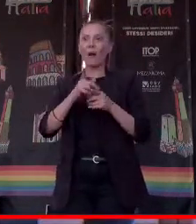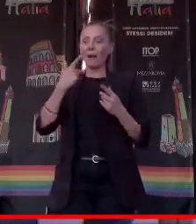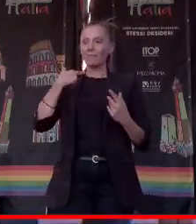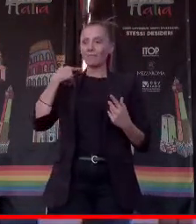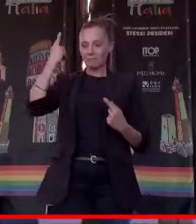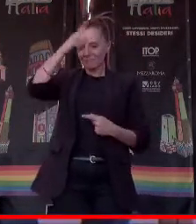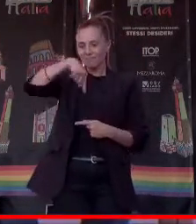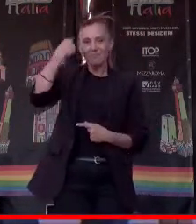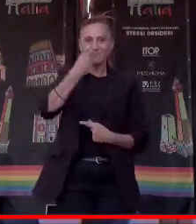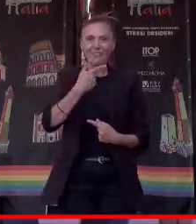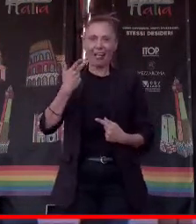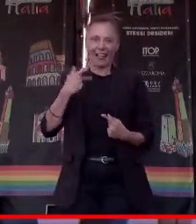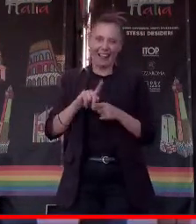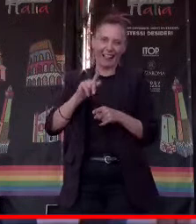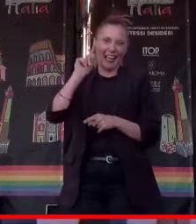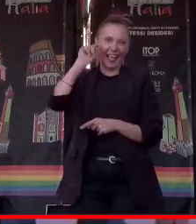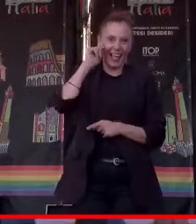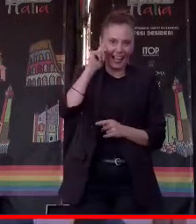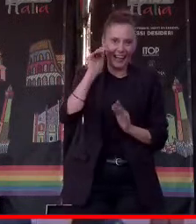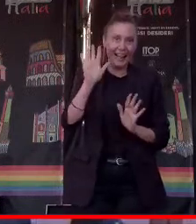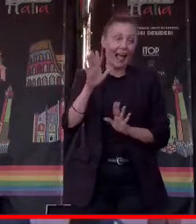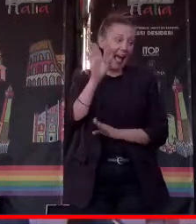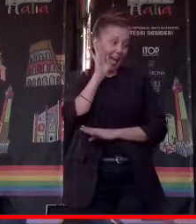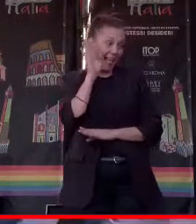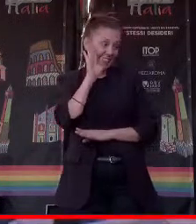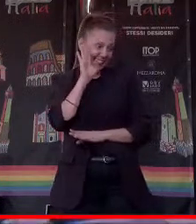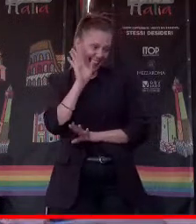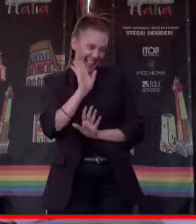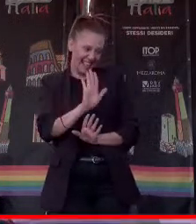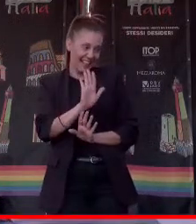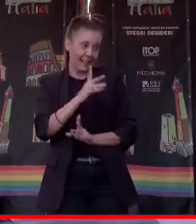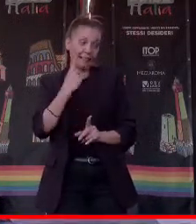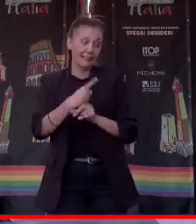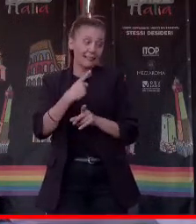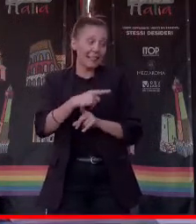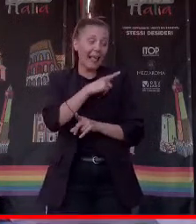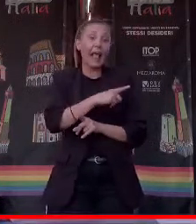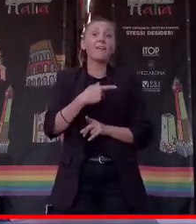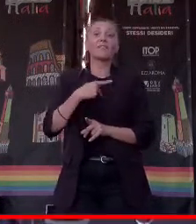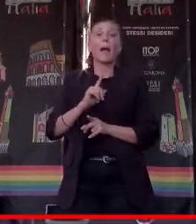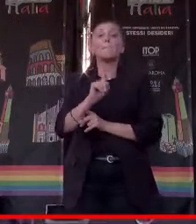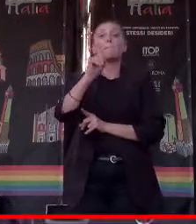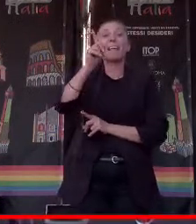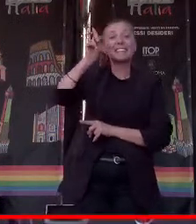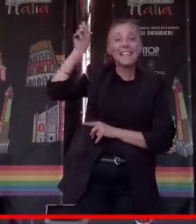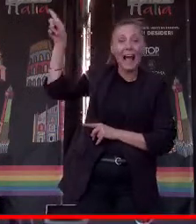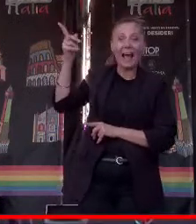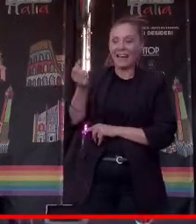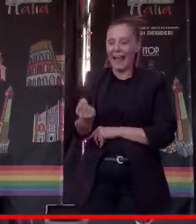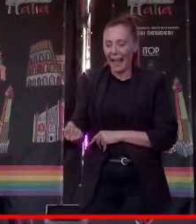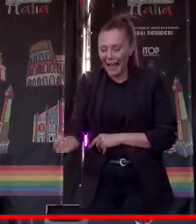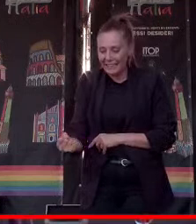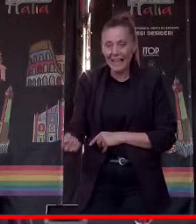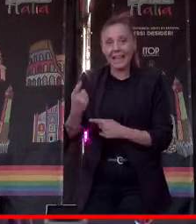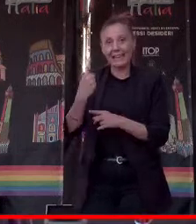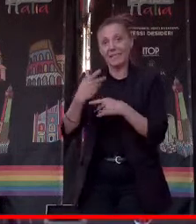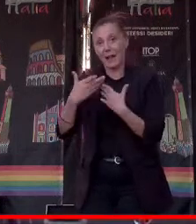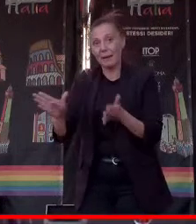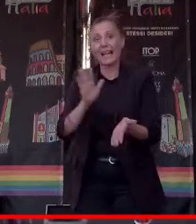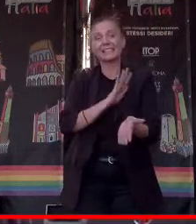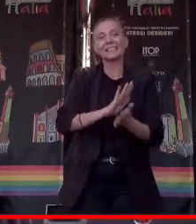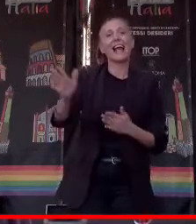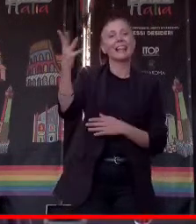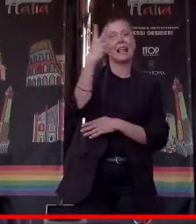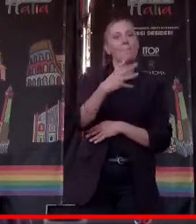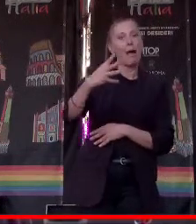conoscere, per capire, no? Dice, non ci cascare pure te, devi andare per i cassetti della Pisana, abbiamo detto. Devi passare a Santa Marinella.